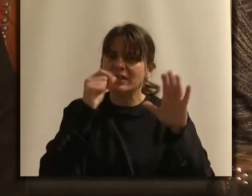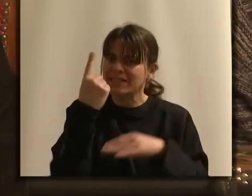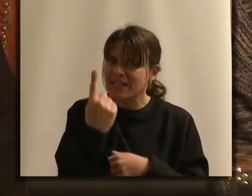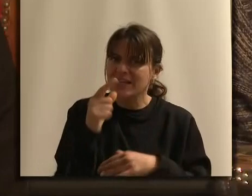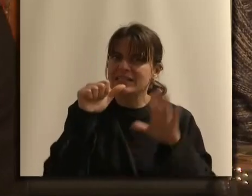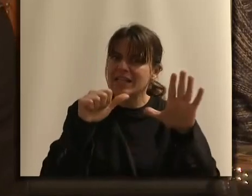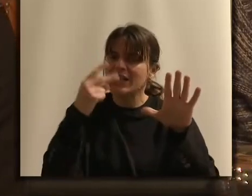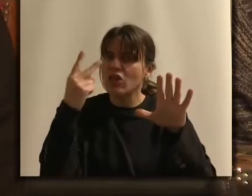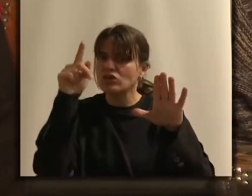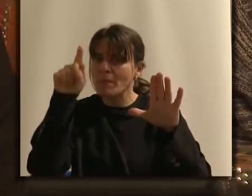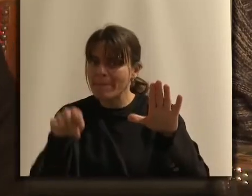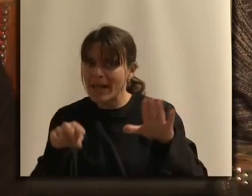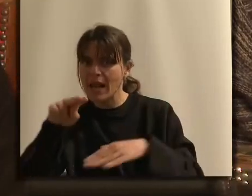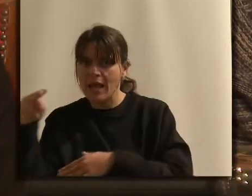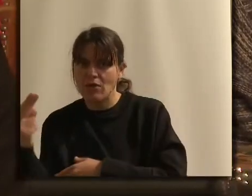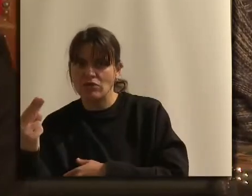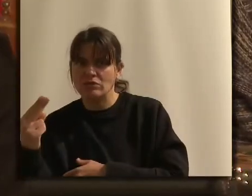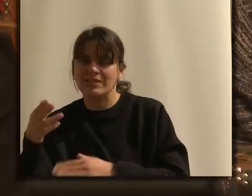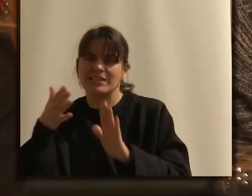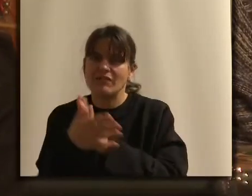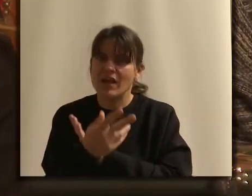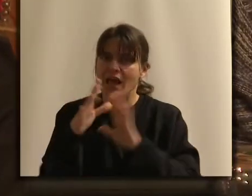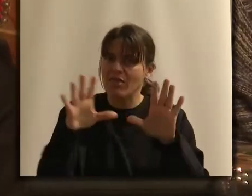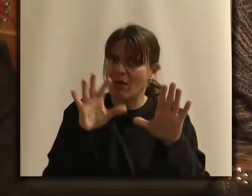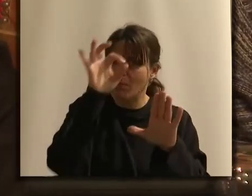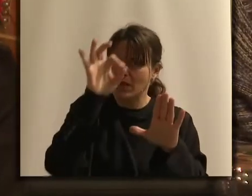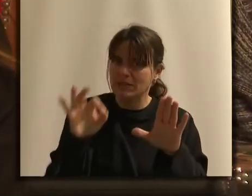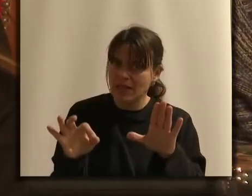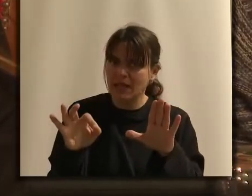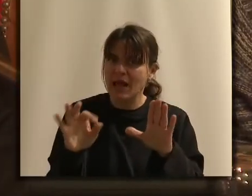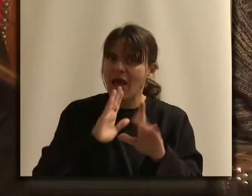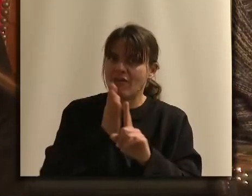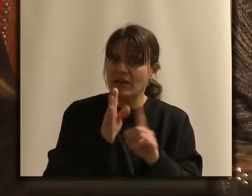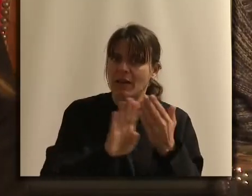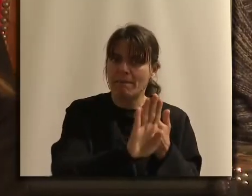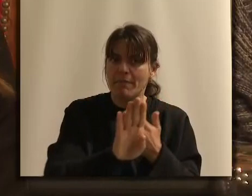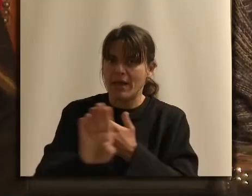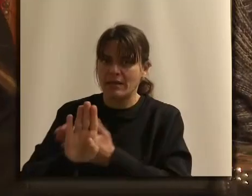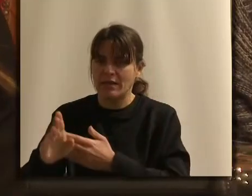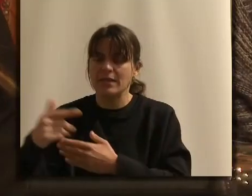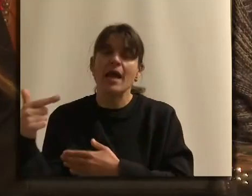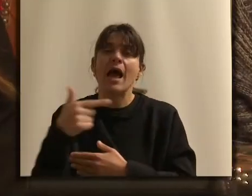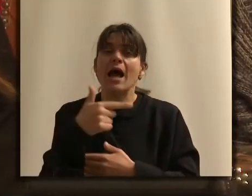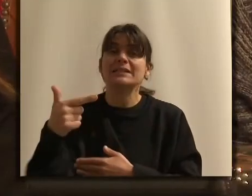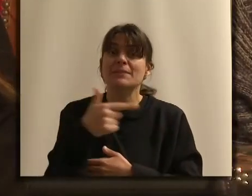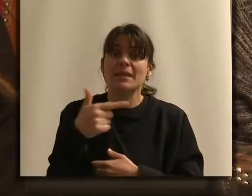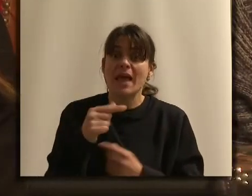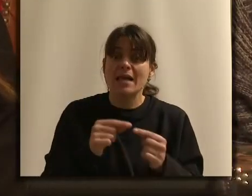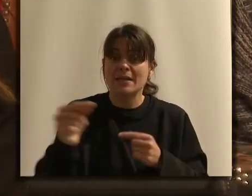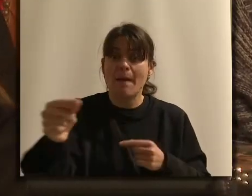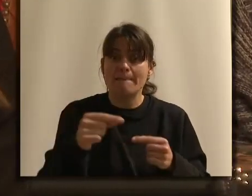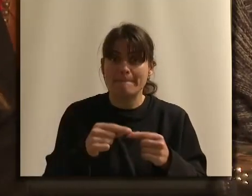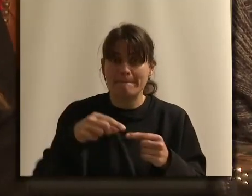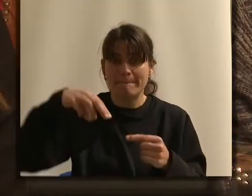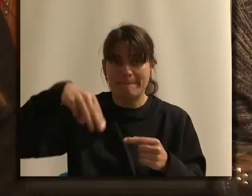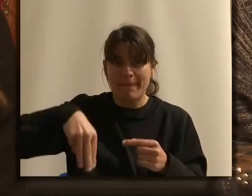d'1.162.728 euros i el 10% d'això repercuteix en els veïns, que es reparteix per metre lineal de façana. Això comporta